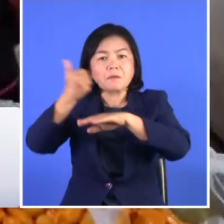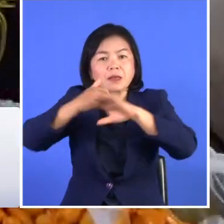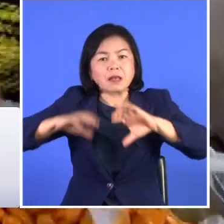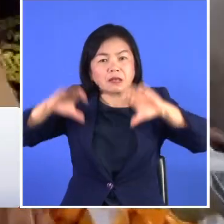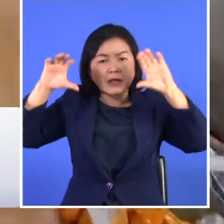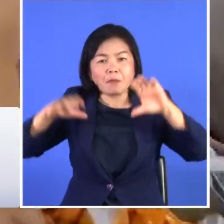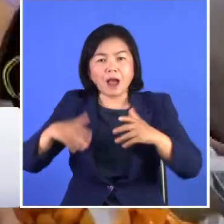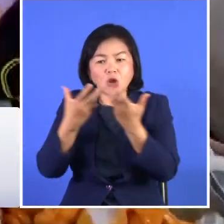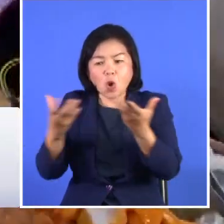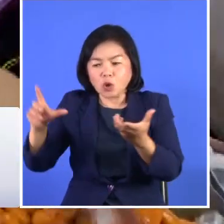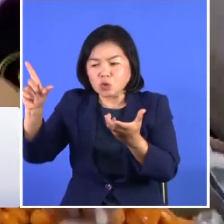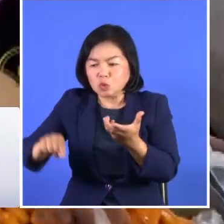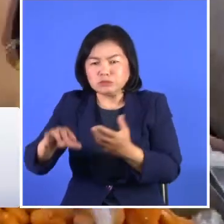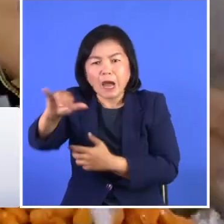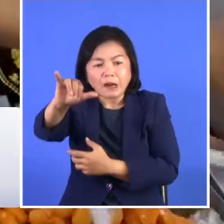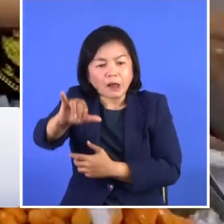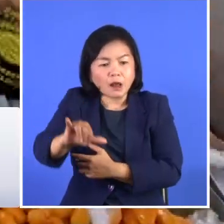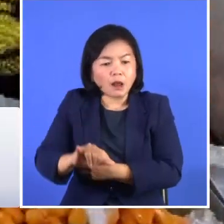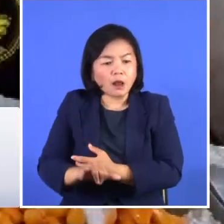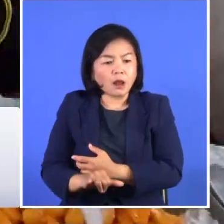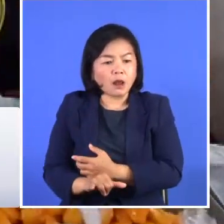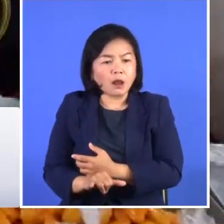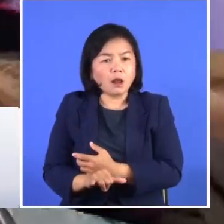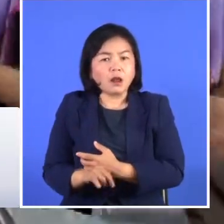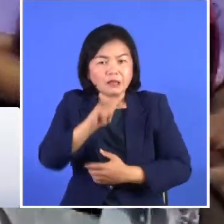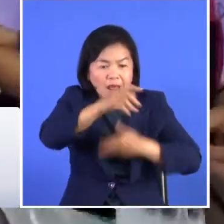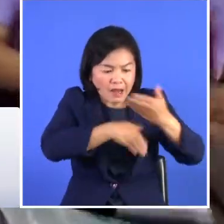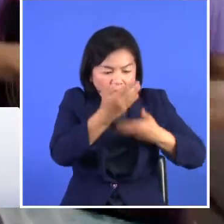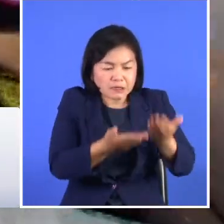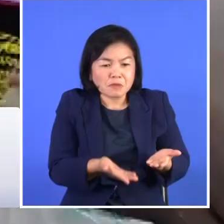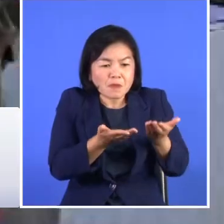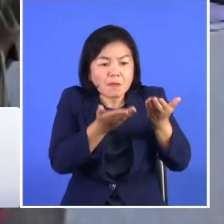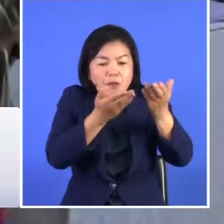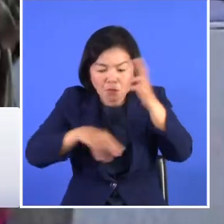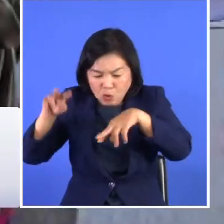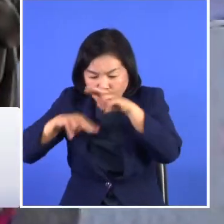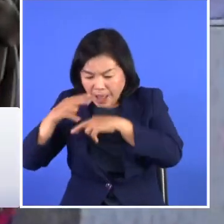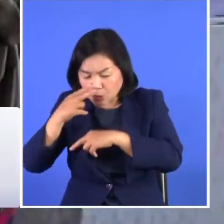มันยังขึ้นอยู่ หนักกว่าเดิม ในตลาดมันยังขึ้นอยู่ครับตอนนี้เข้ามาดูเลยนะครับ